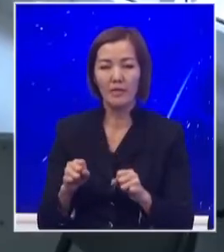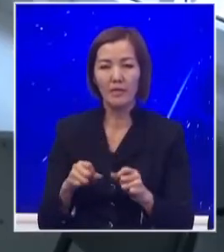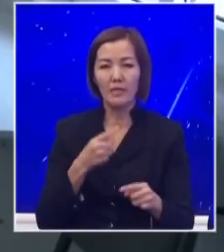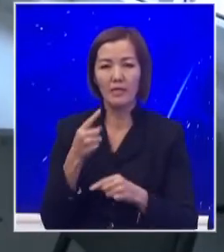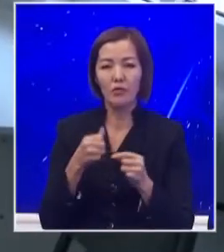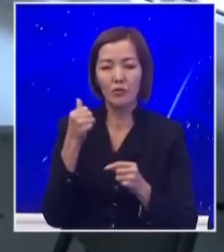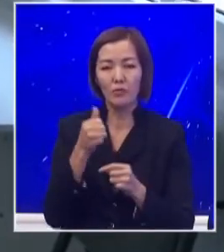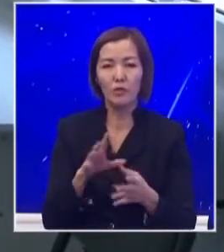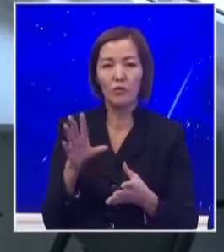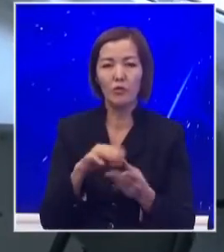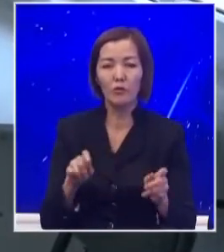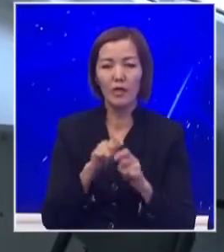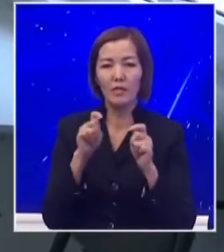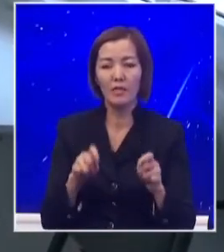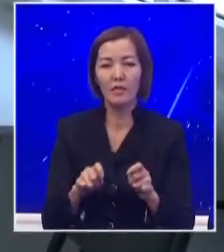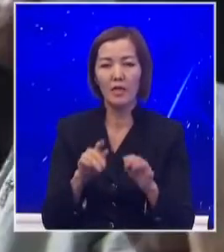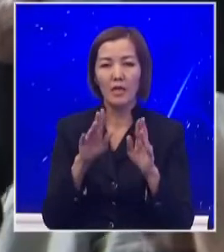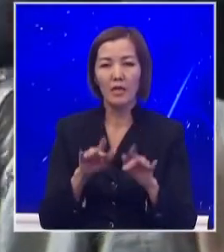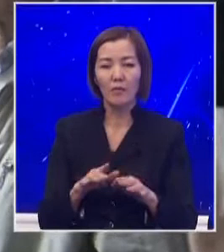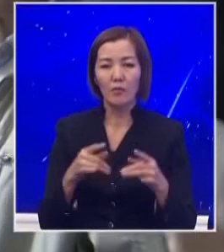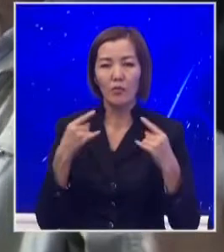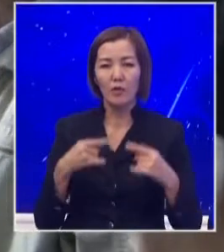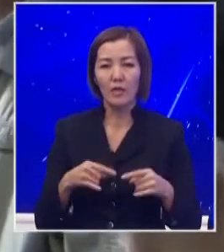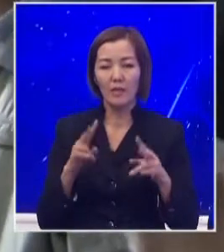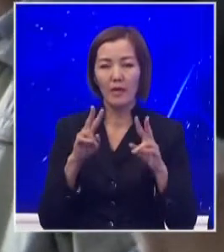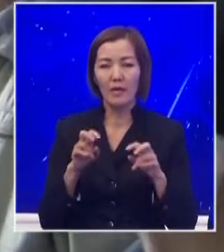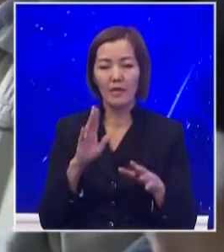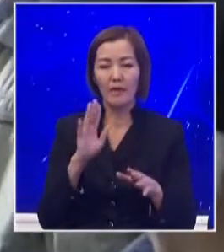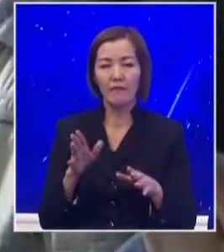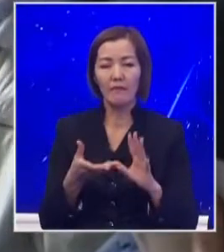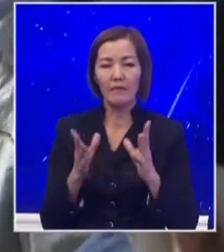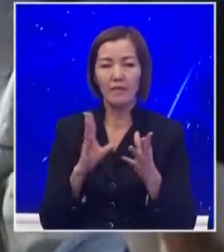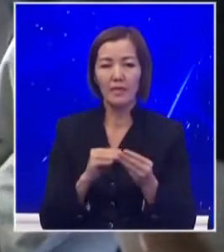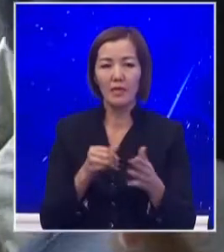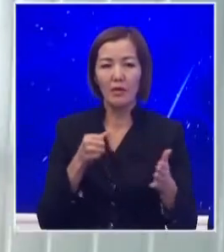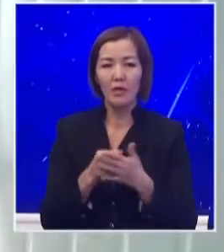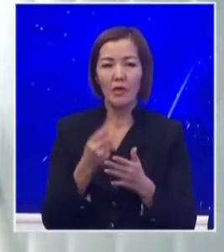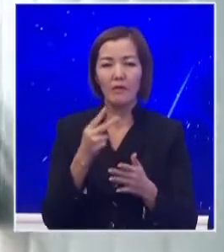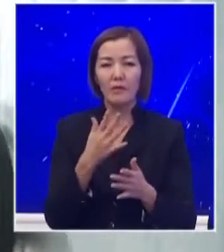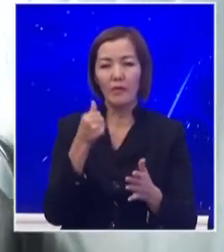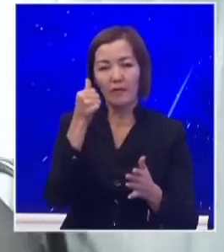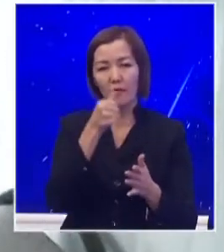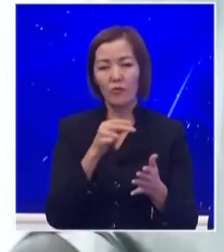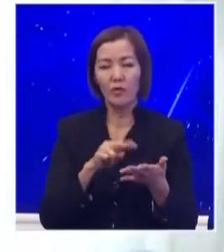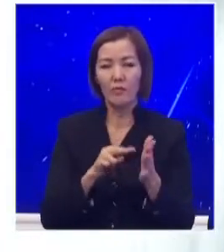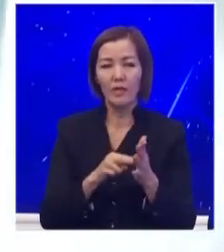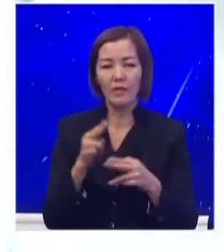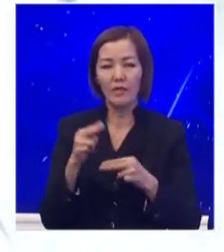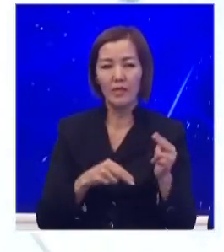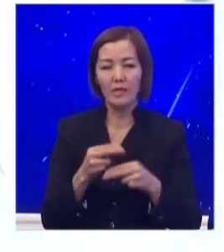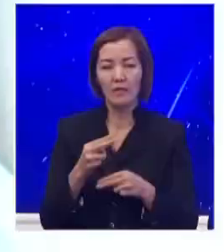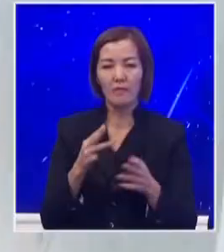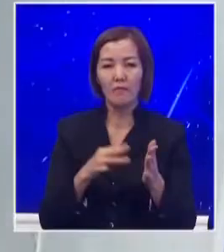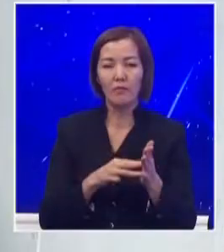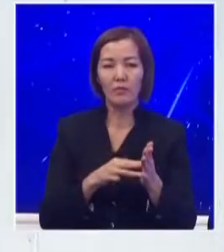году в районе будет открыт кабинет компьютерной томографии. В целом, в Куксузском районе до 2025 года планируется строительство еще